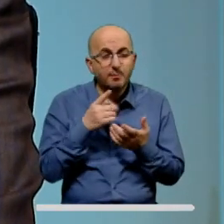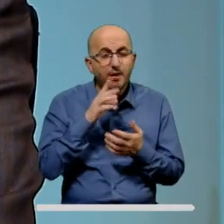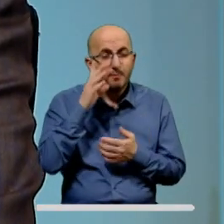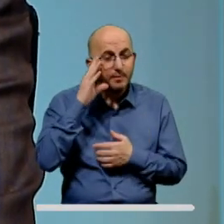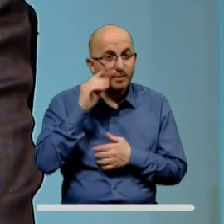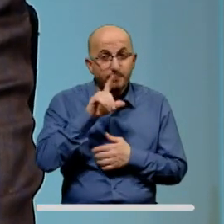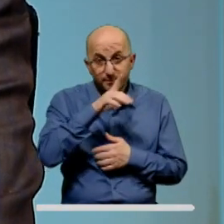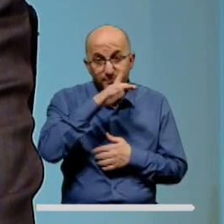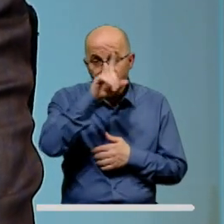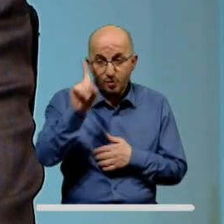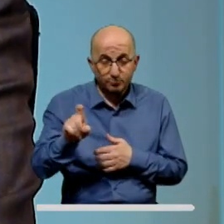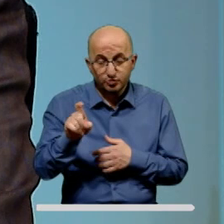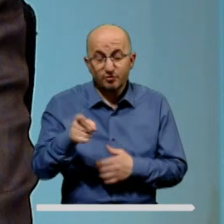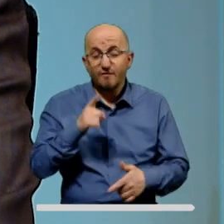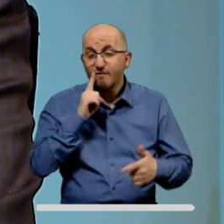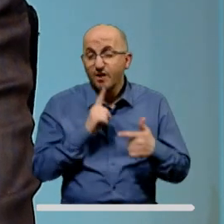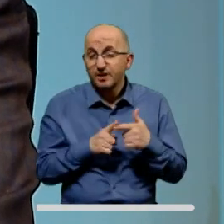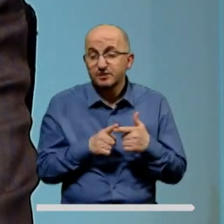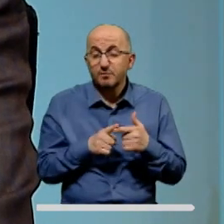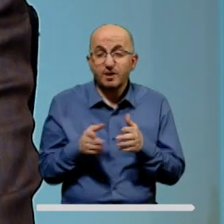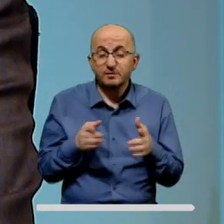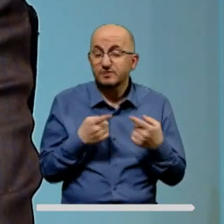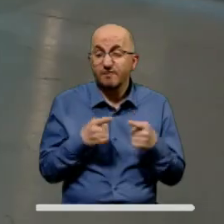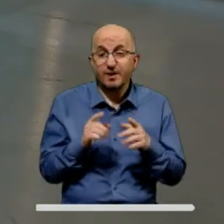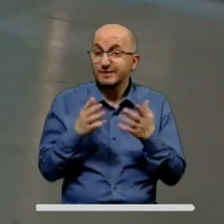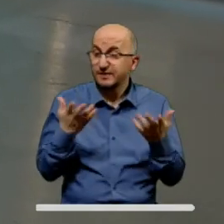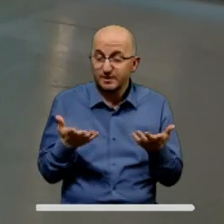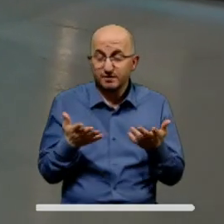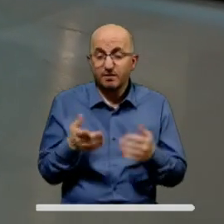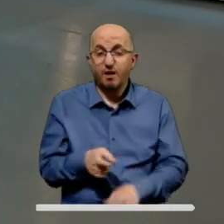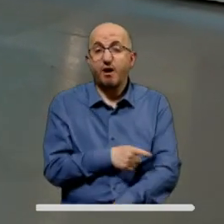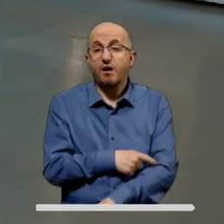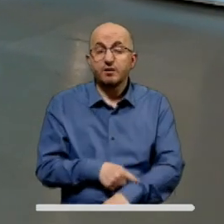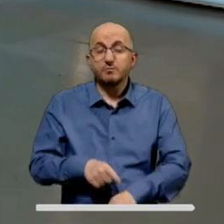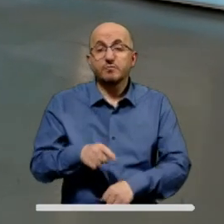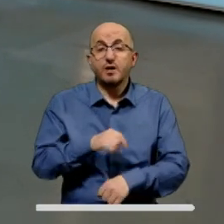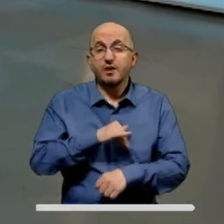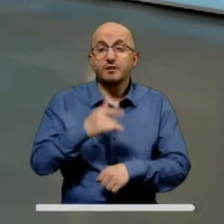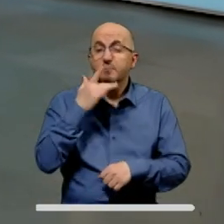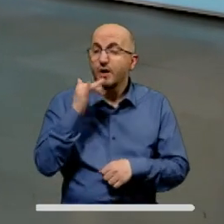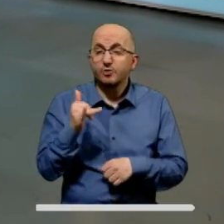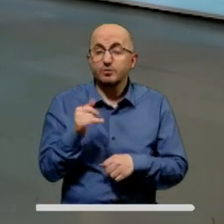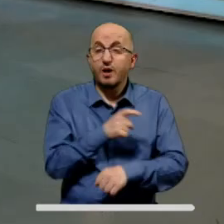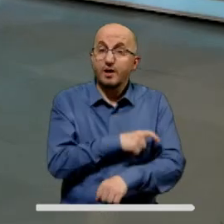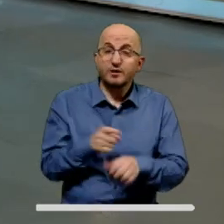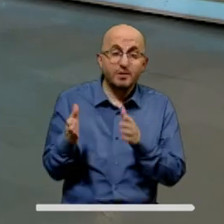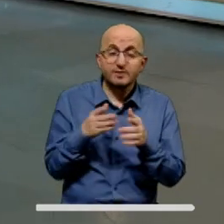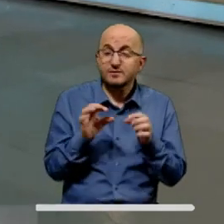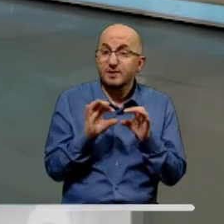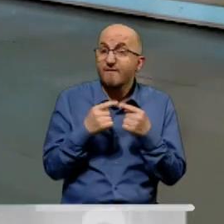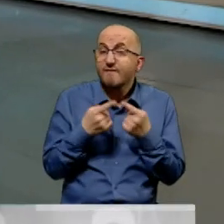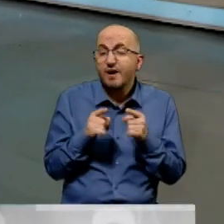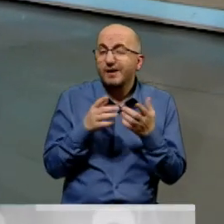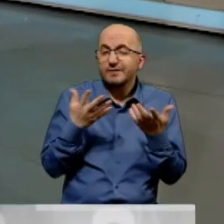vacip ne demektir farzda vacip arasında ne fark vardır haramla tahrimen mekruh arasında ne fark vardır böyle